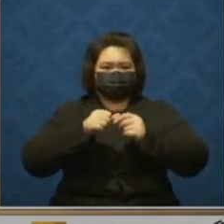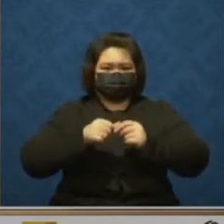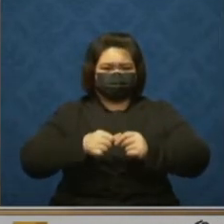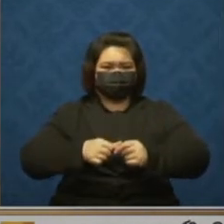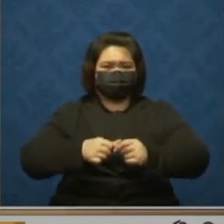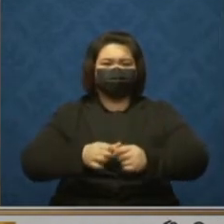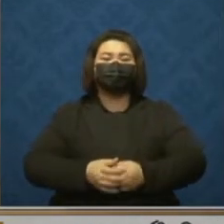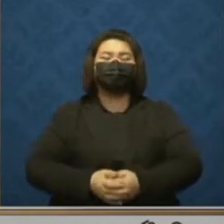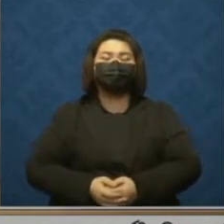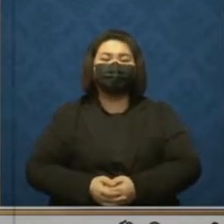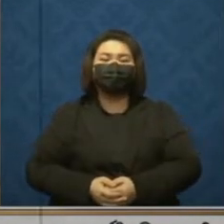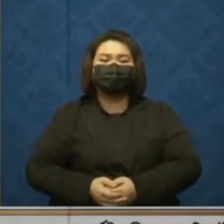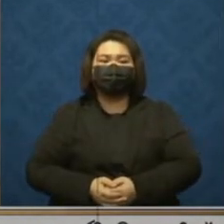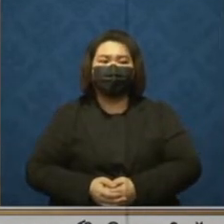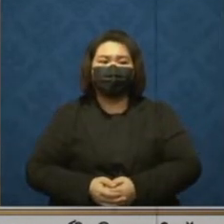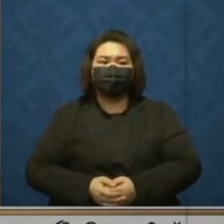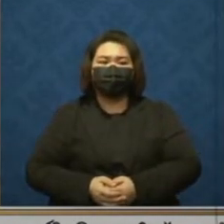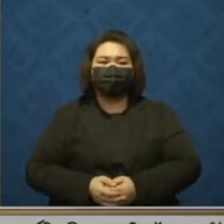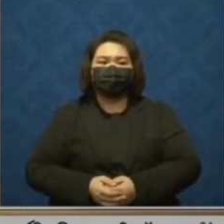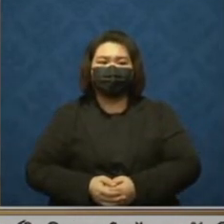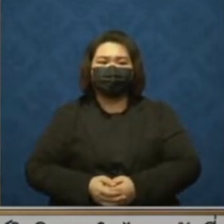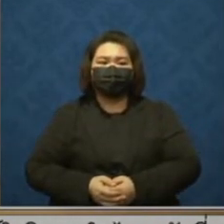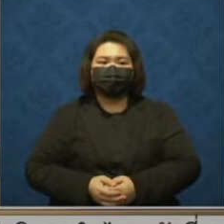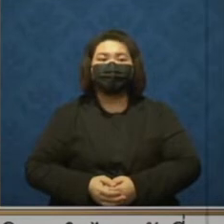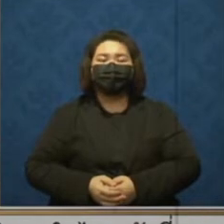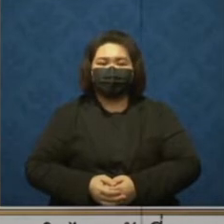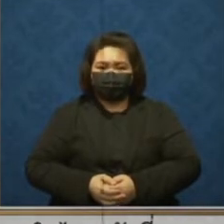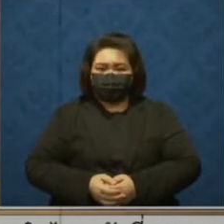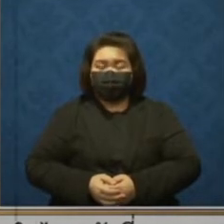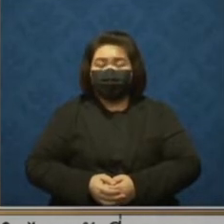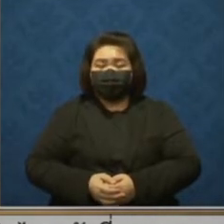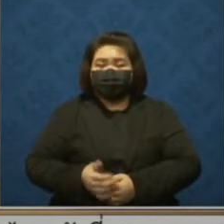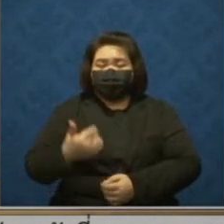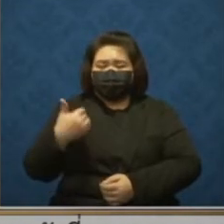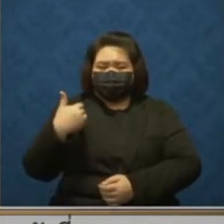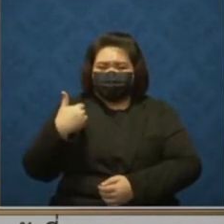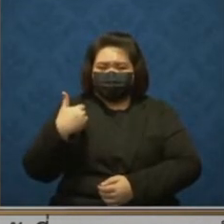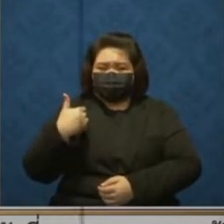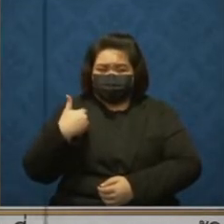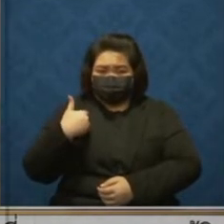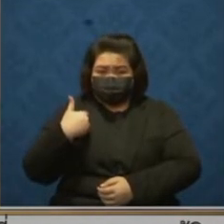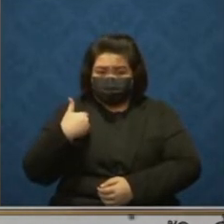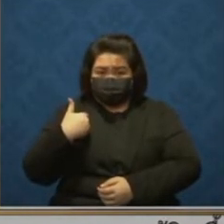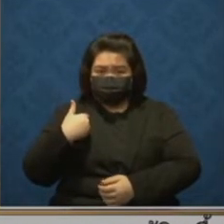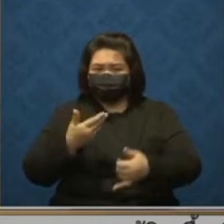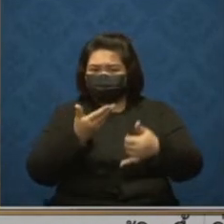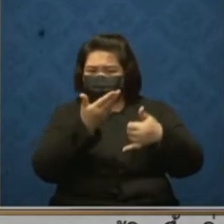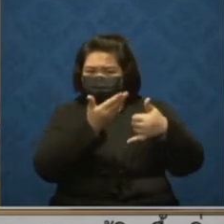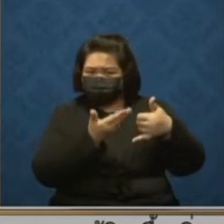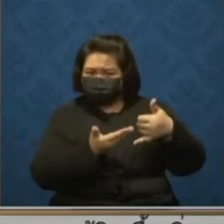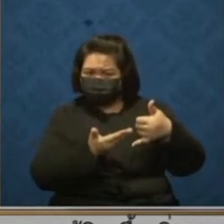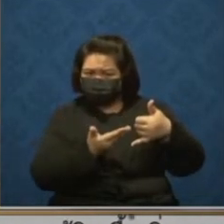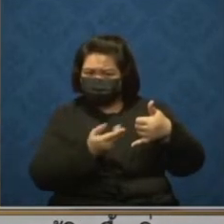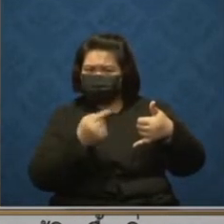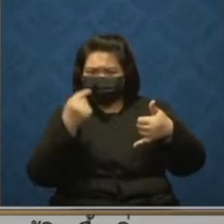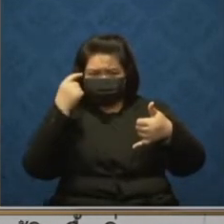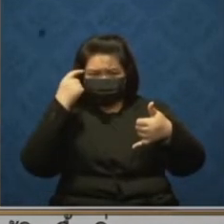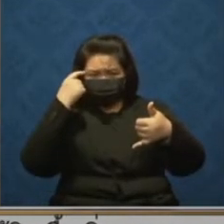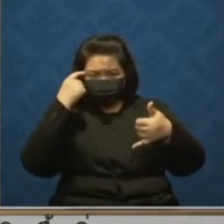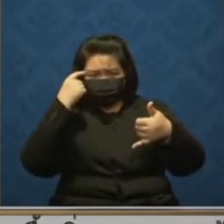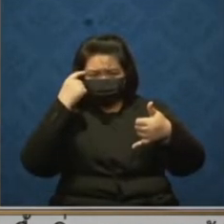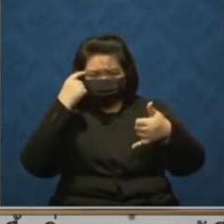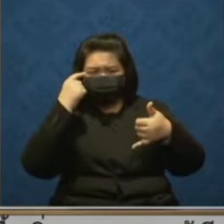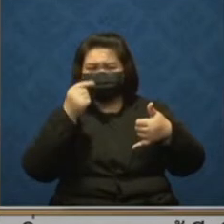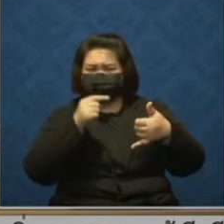ครับท่านประธานก่อนที่เข้าสู่ประเด็นสำคัญนะครับว่าพลเอกประยุทธ์จันทร์โอชานั้นใช้อาวุธสงคราม